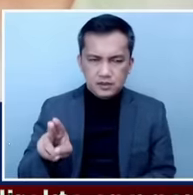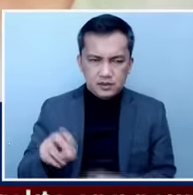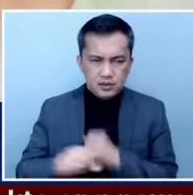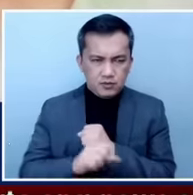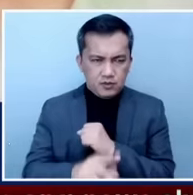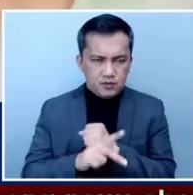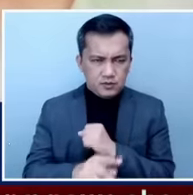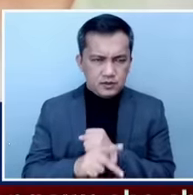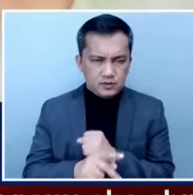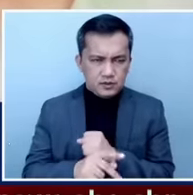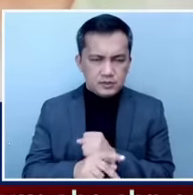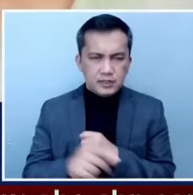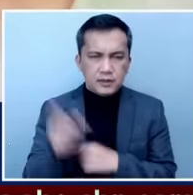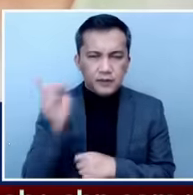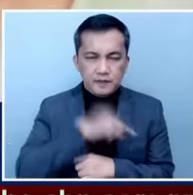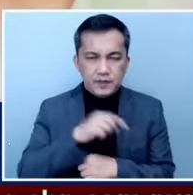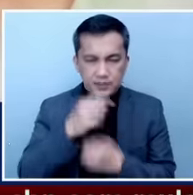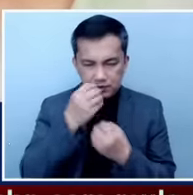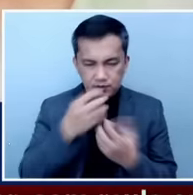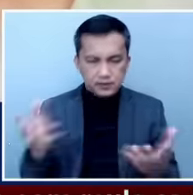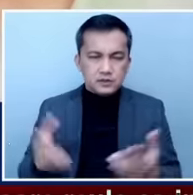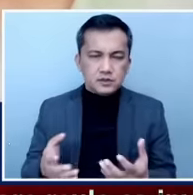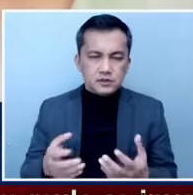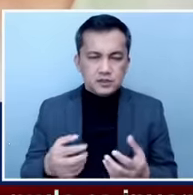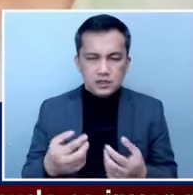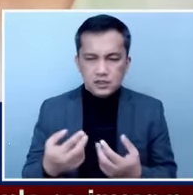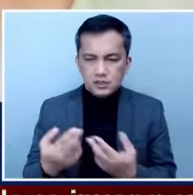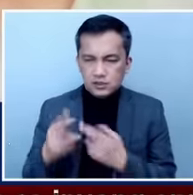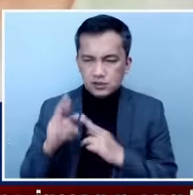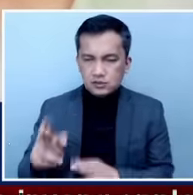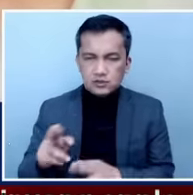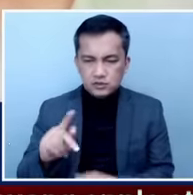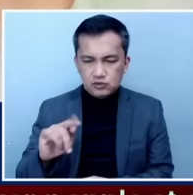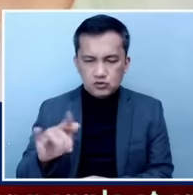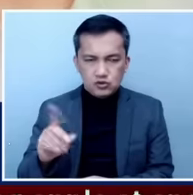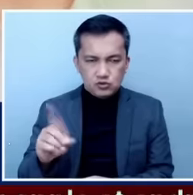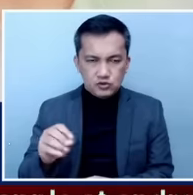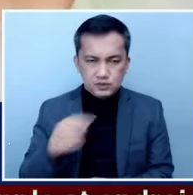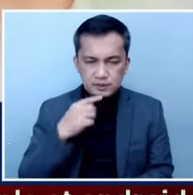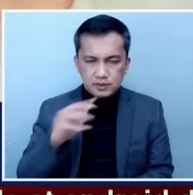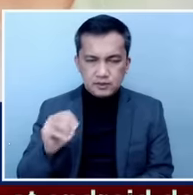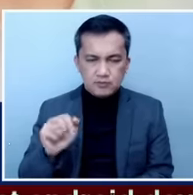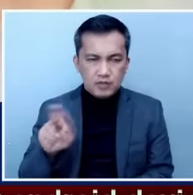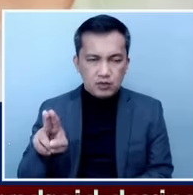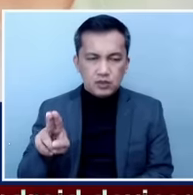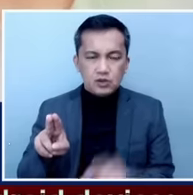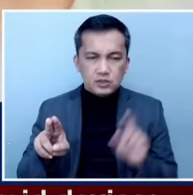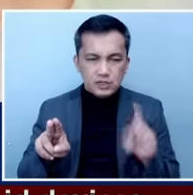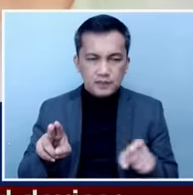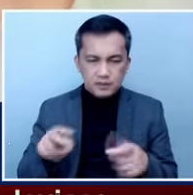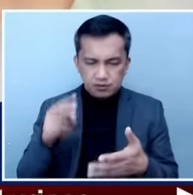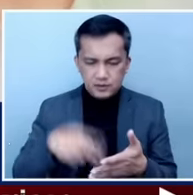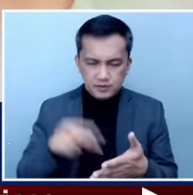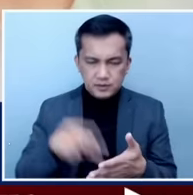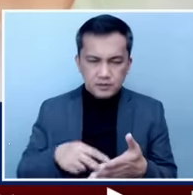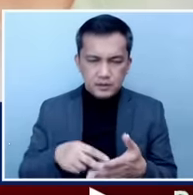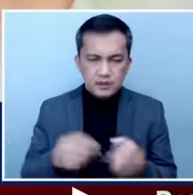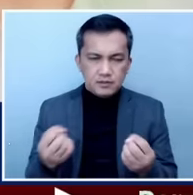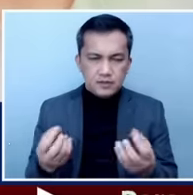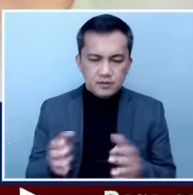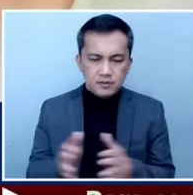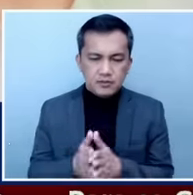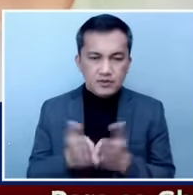at disinformation at reaksyon nito ni Teodoro naman sa naging pahayag ni Mao na dapat magbasa muna ng mas marami pang